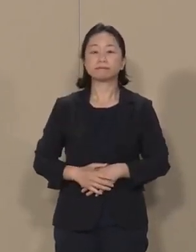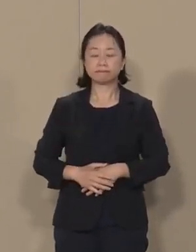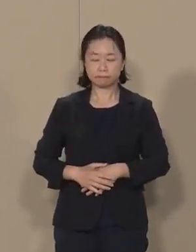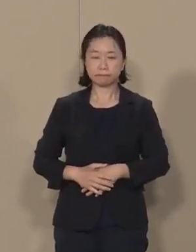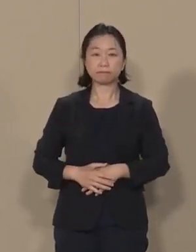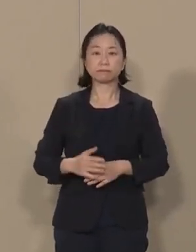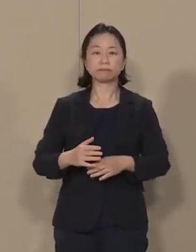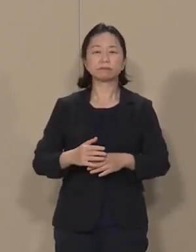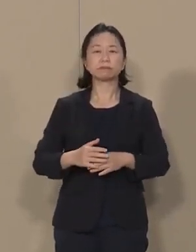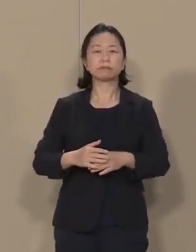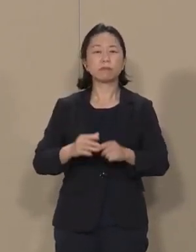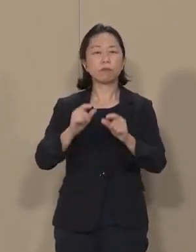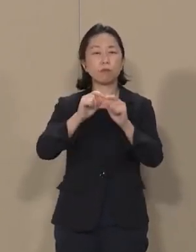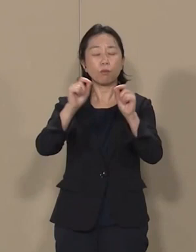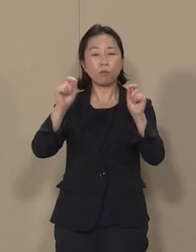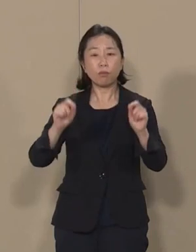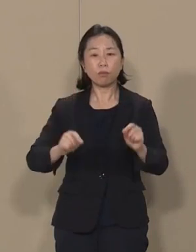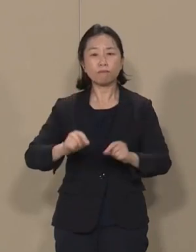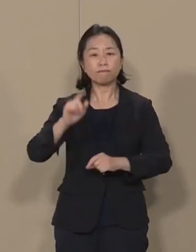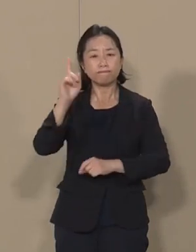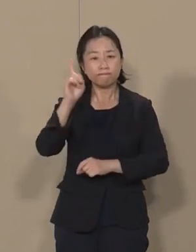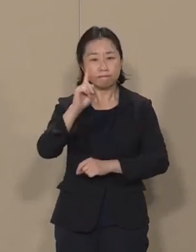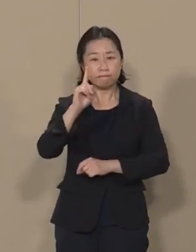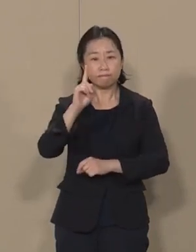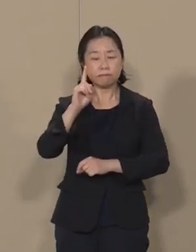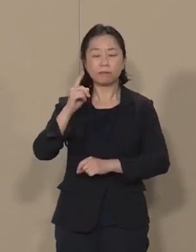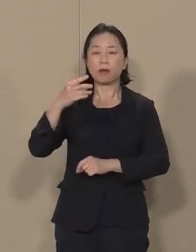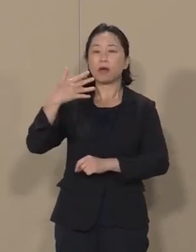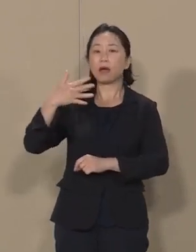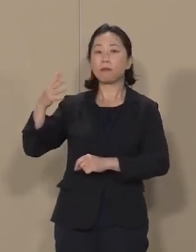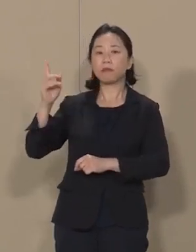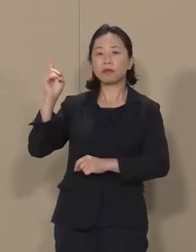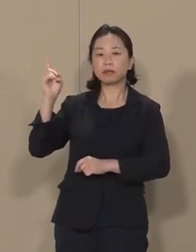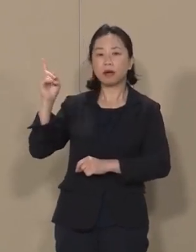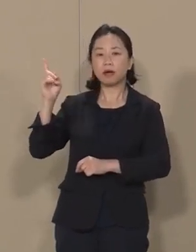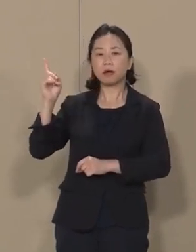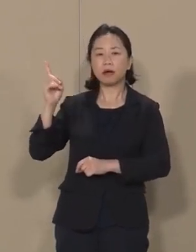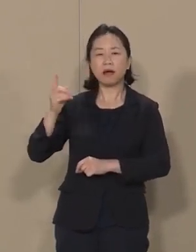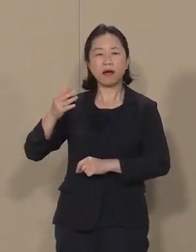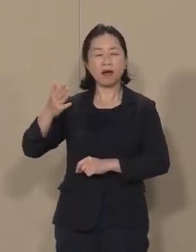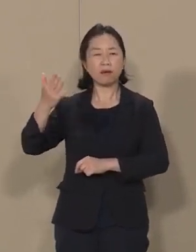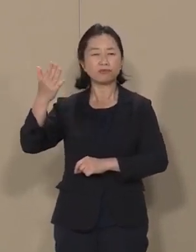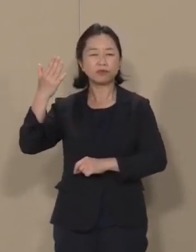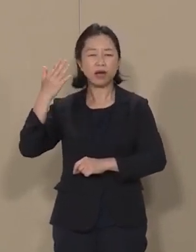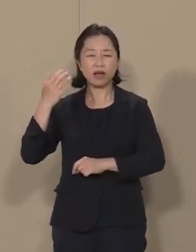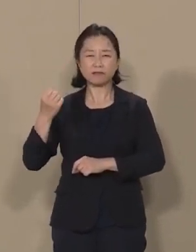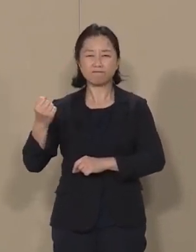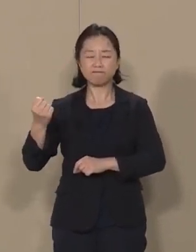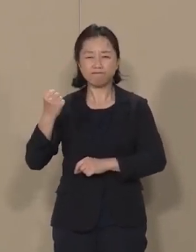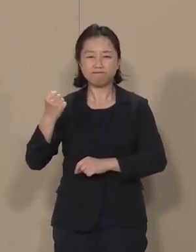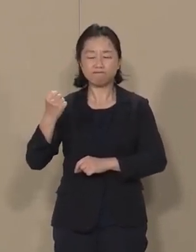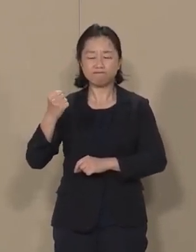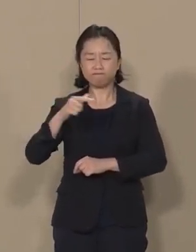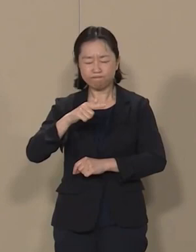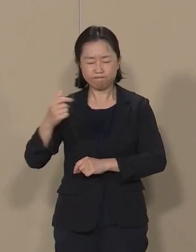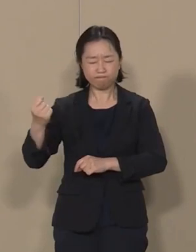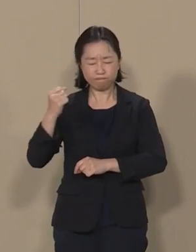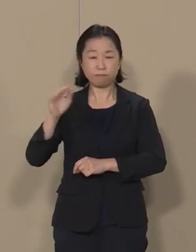さて問題はそのアメリカなもあやかっての力がないということなんです